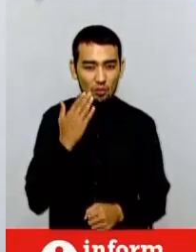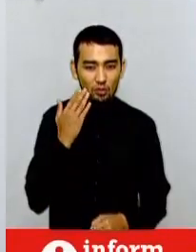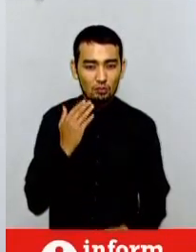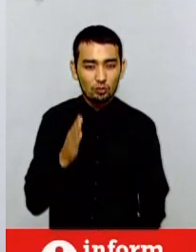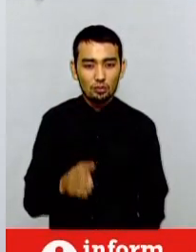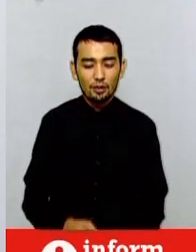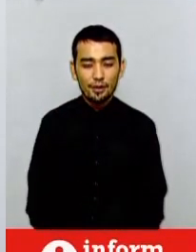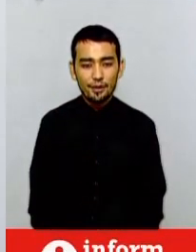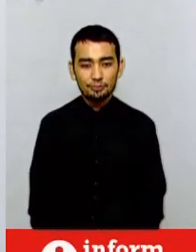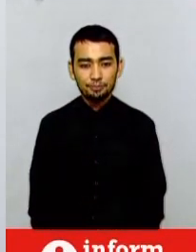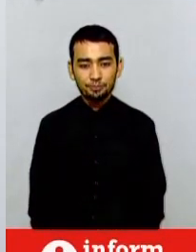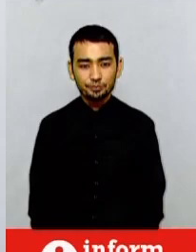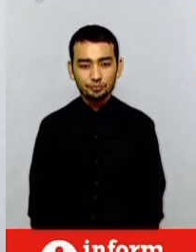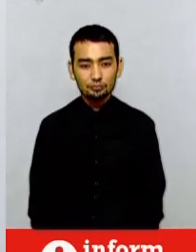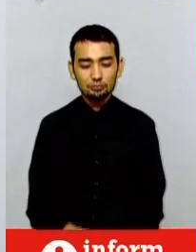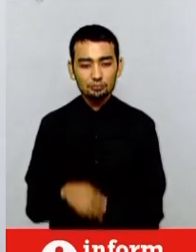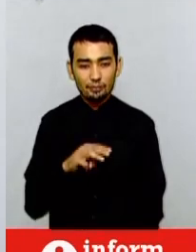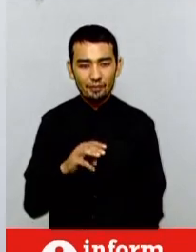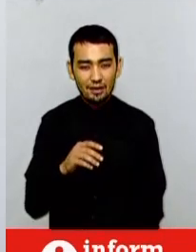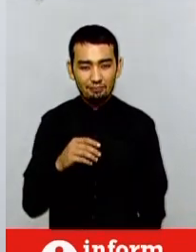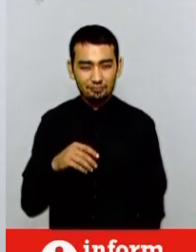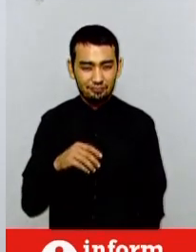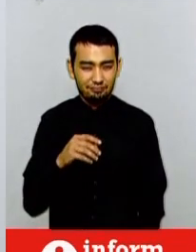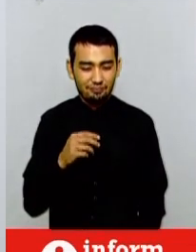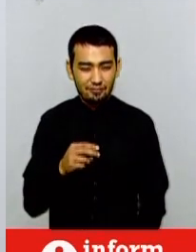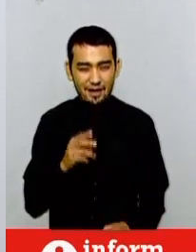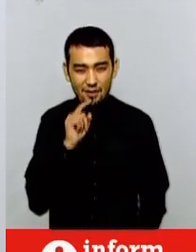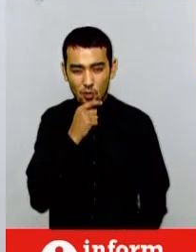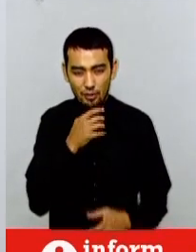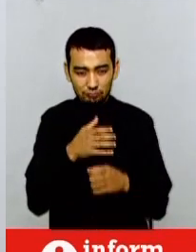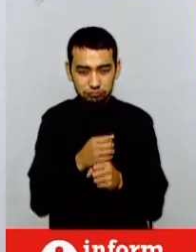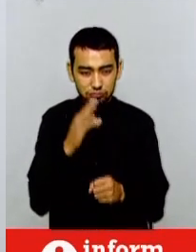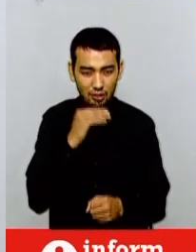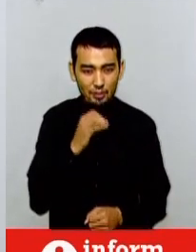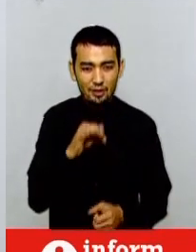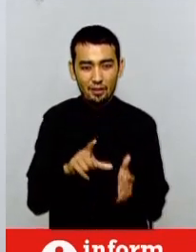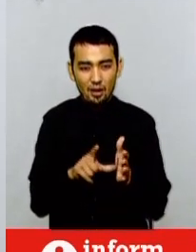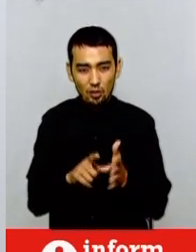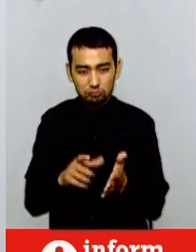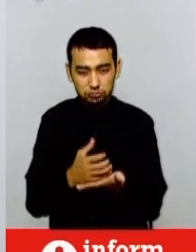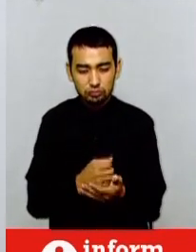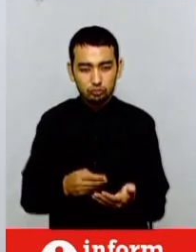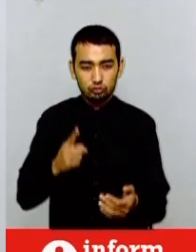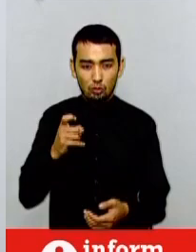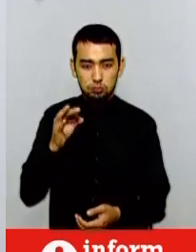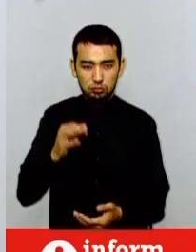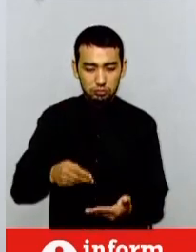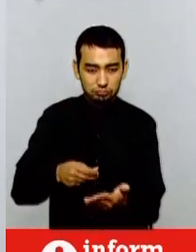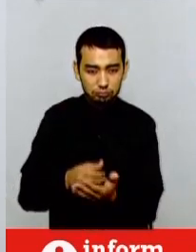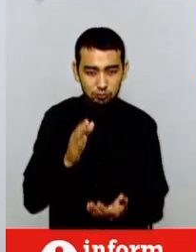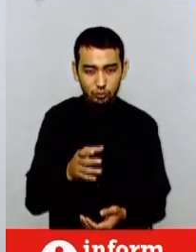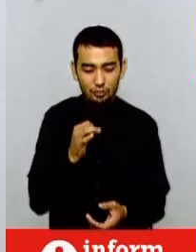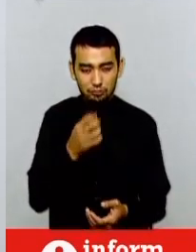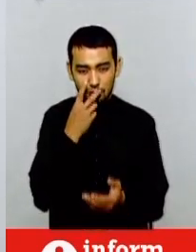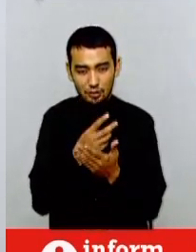Мы сократим две вещи – теневую экономику, собираем с налогов 100% будет таможенных платежей всего, и